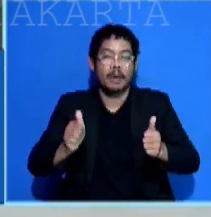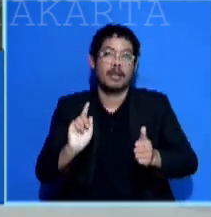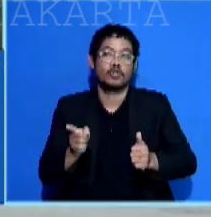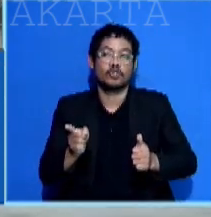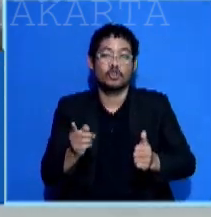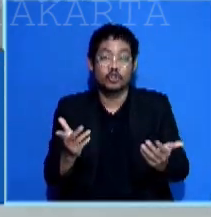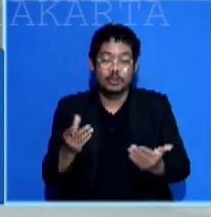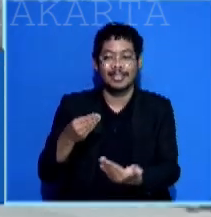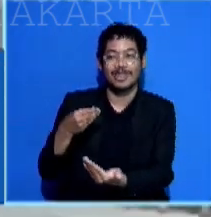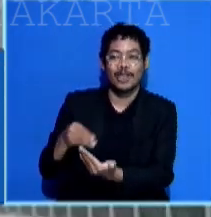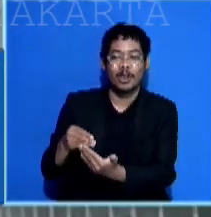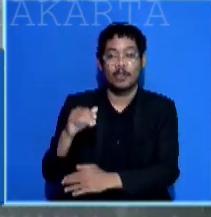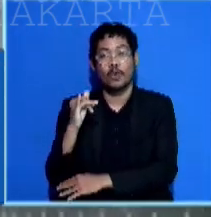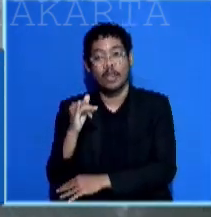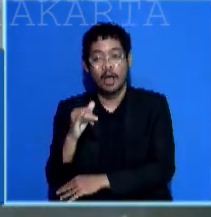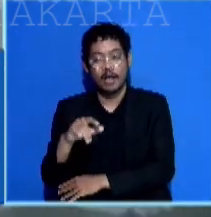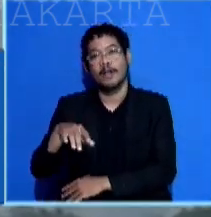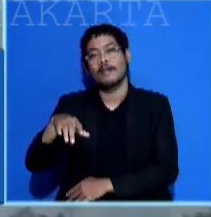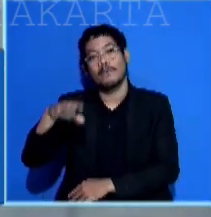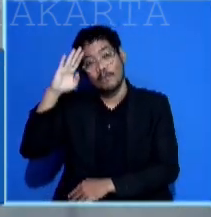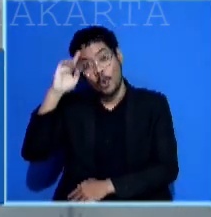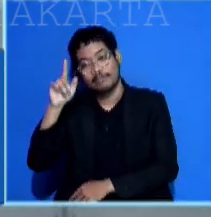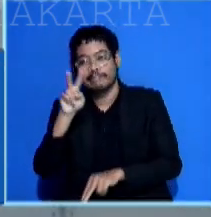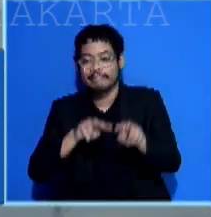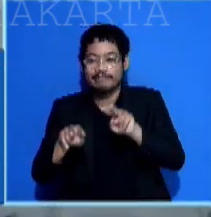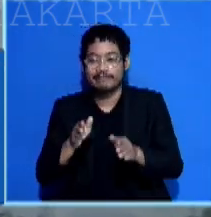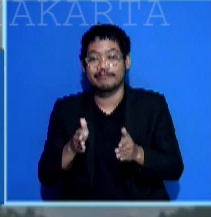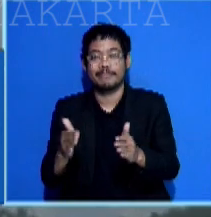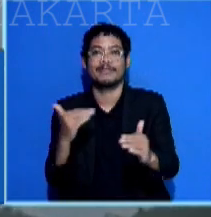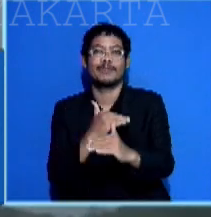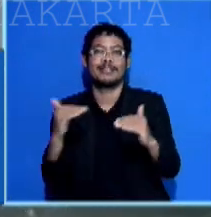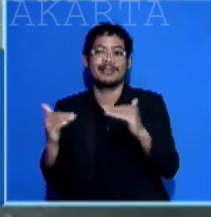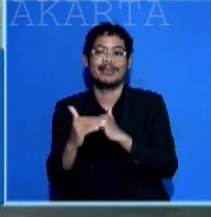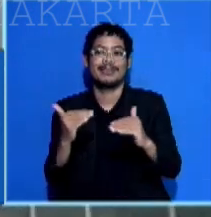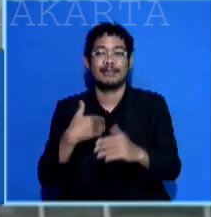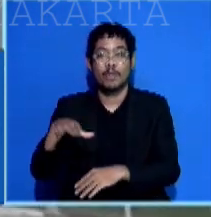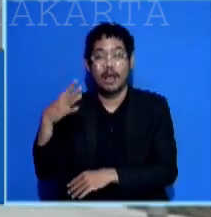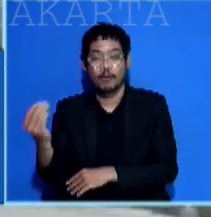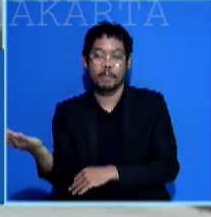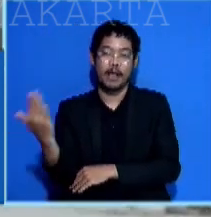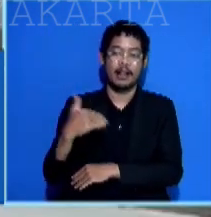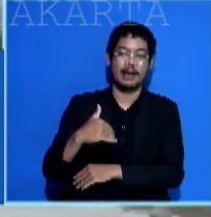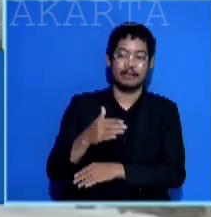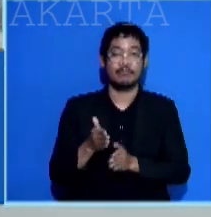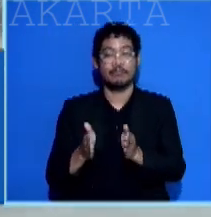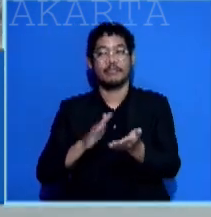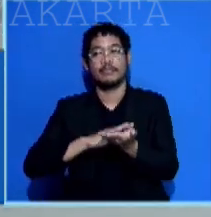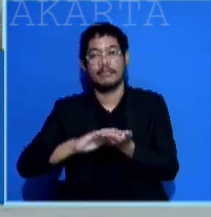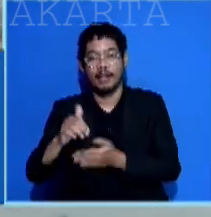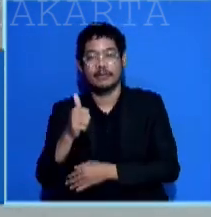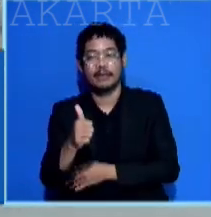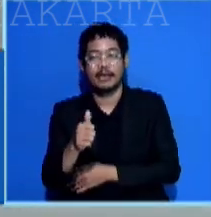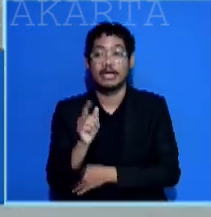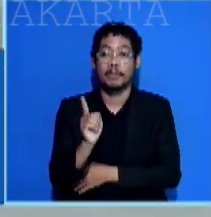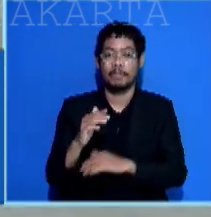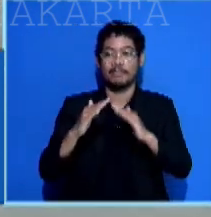memastikan petugas akan mengawal operasional jalur fungsional ini agar arus mudik dan balik lebaran 2024 berjalan lancar di antaranya dengan menyediakan